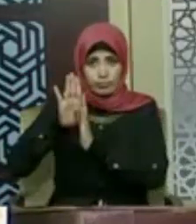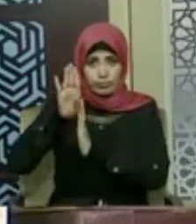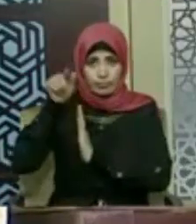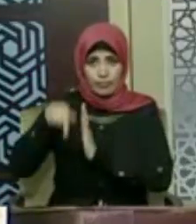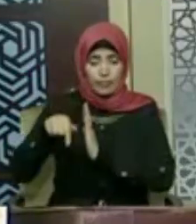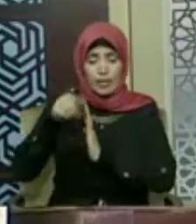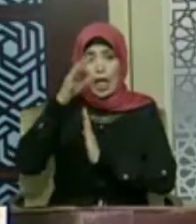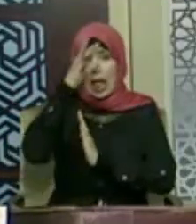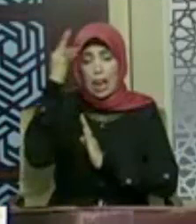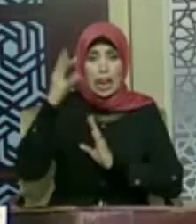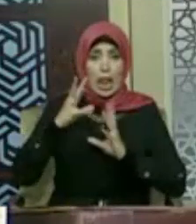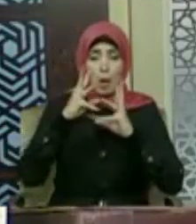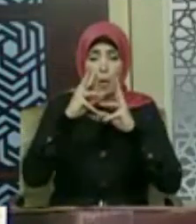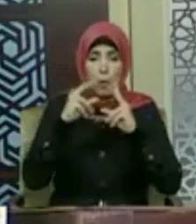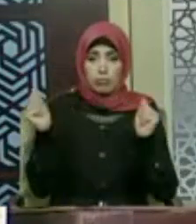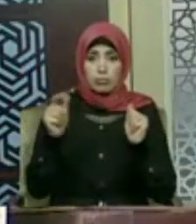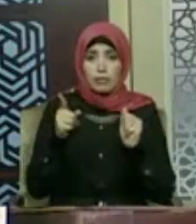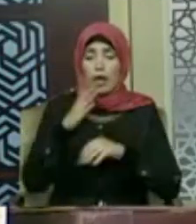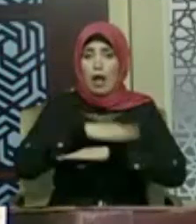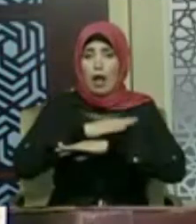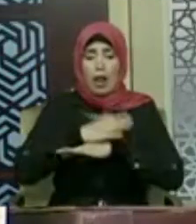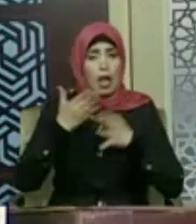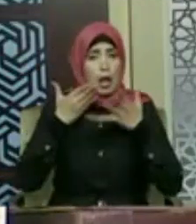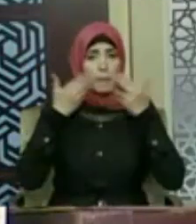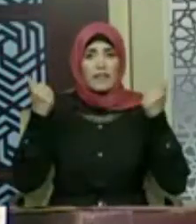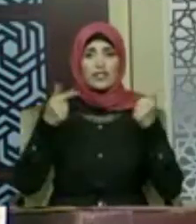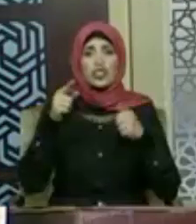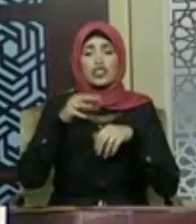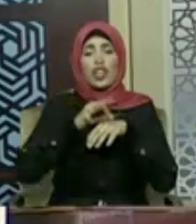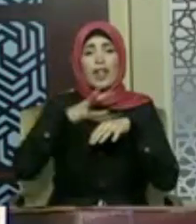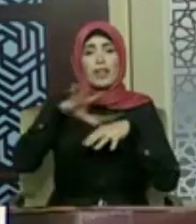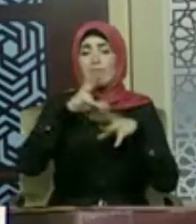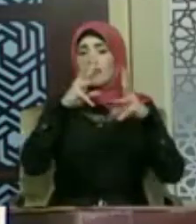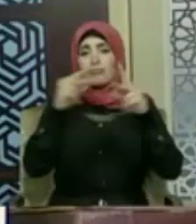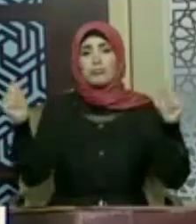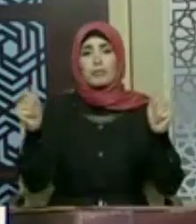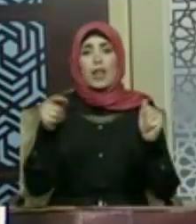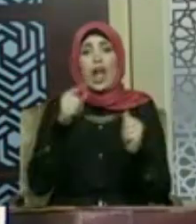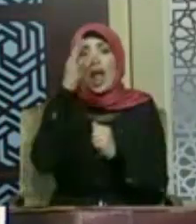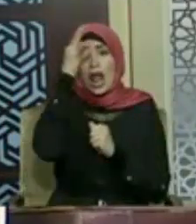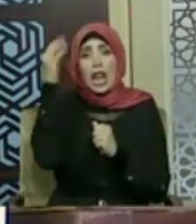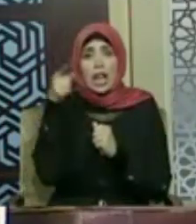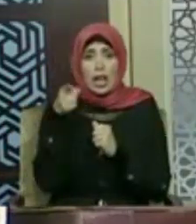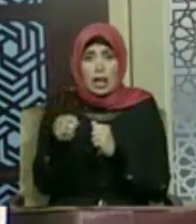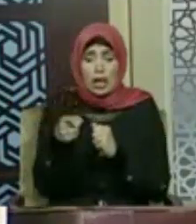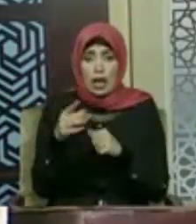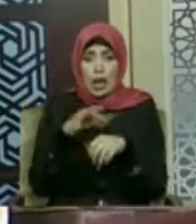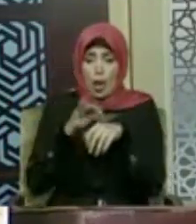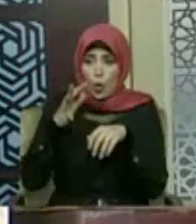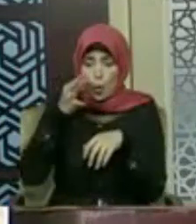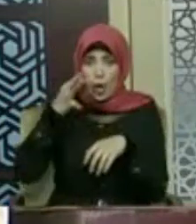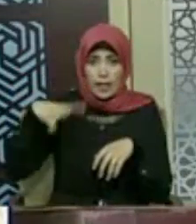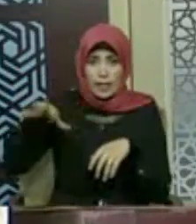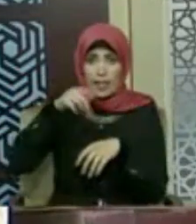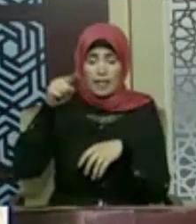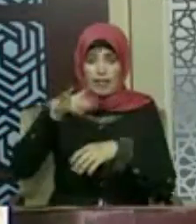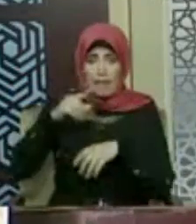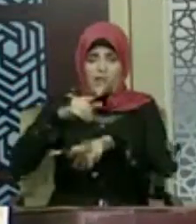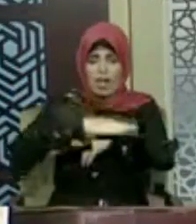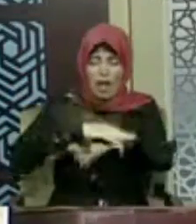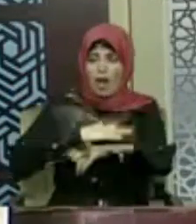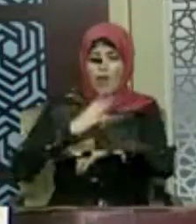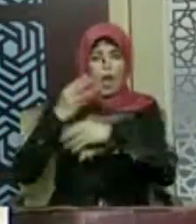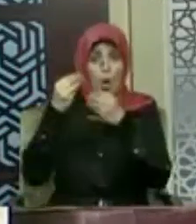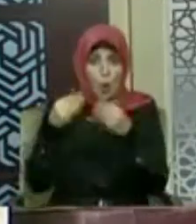أخلاقهم ذهبوا، وإذا أصيب القوم في أخلاقهم فأقم